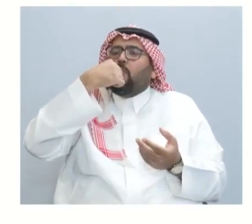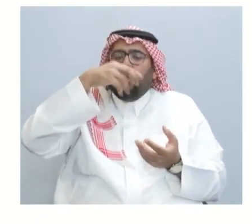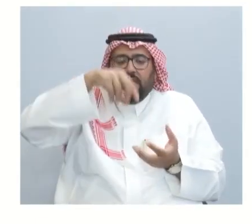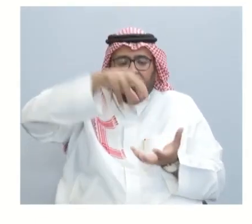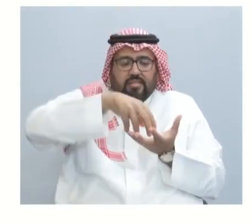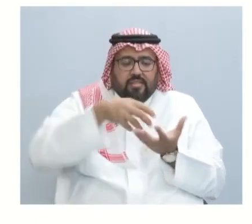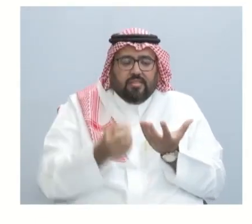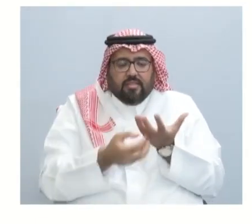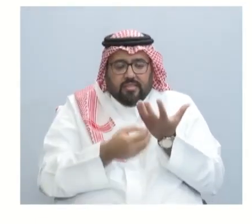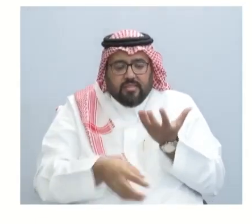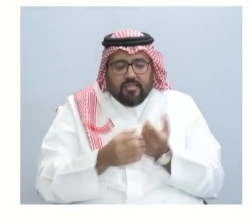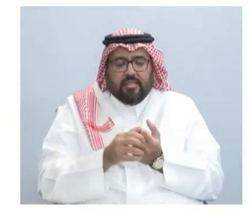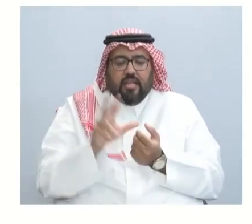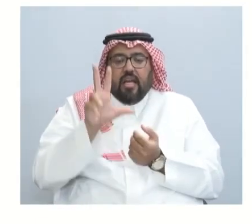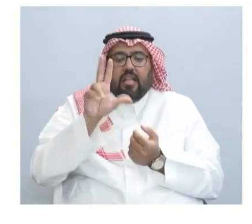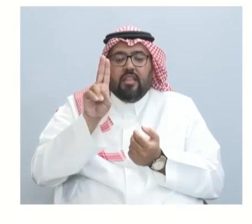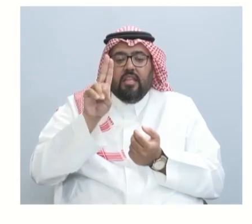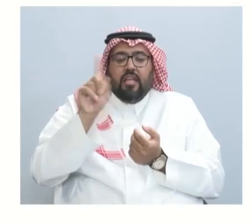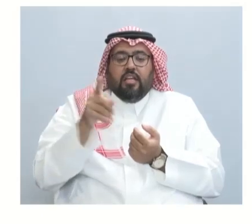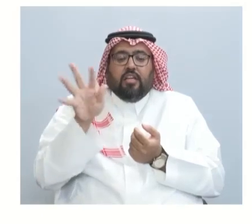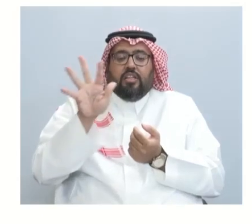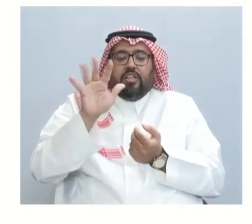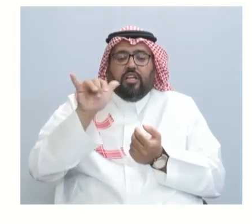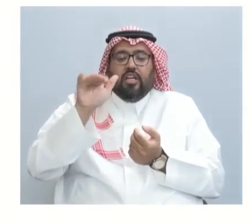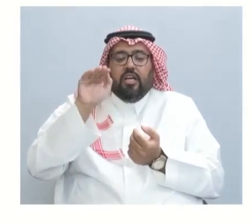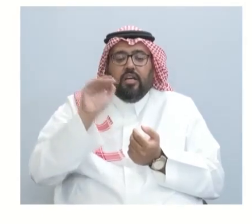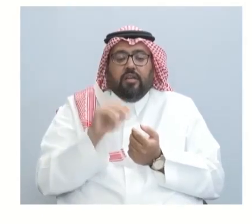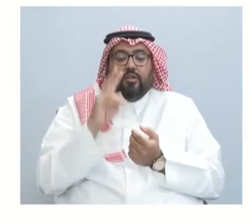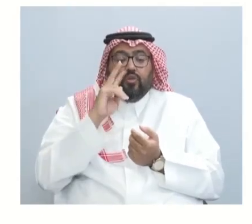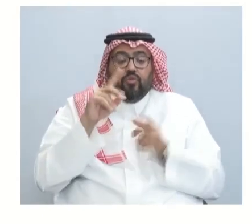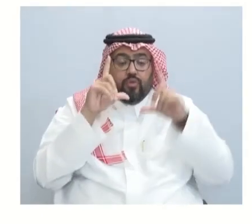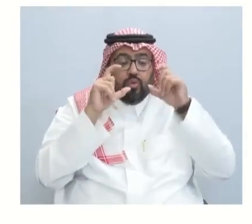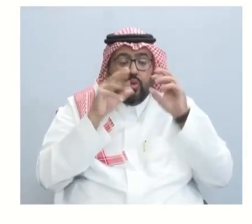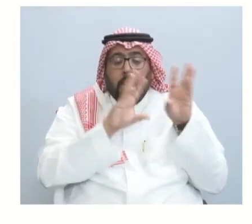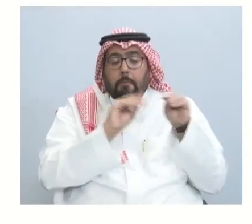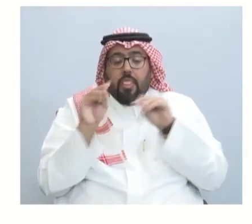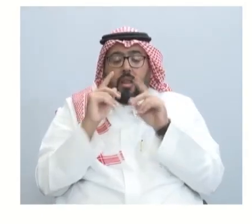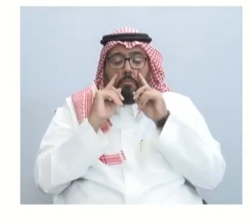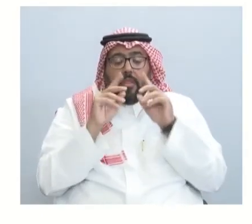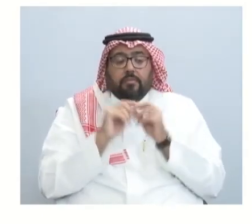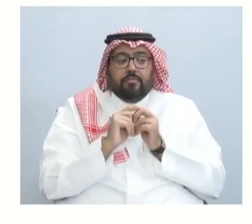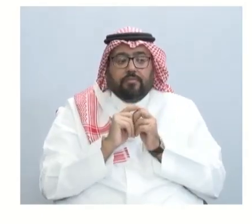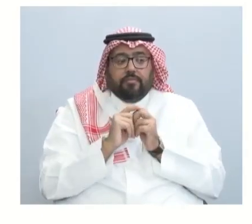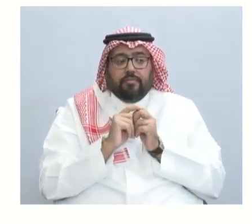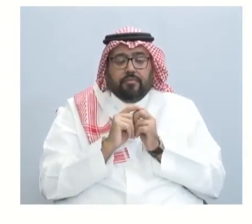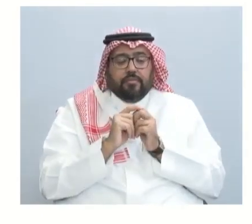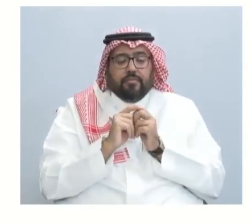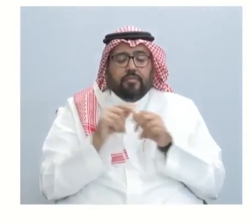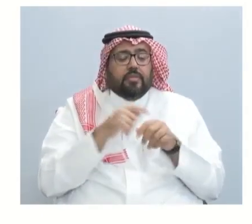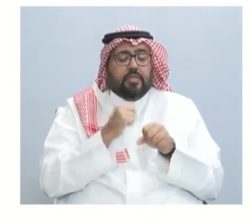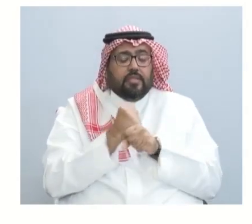بطريقه الترشيح لاحظ معي عبر هذه الصوره عزيزي الطالب وعزيزه الطالبه كيف